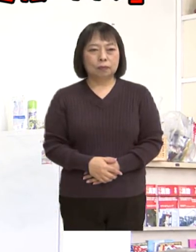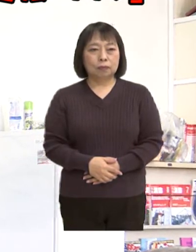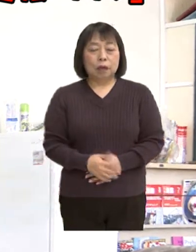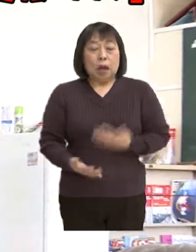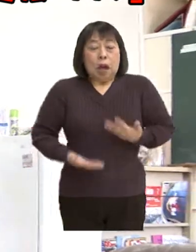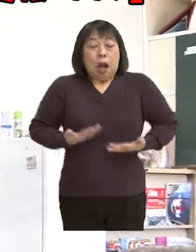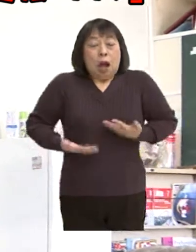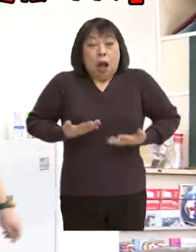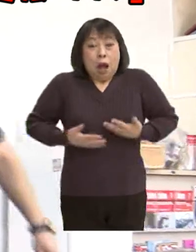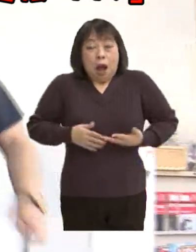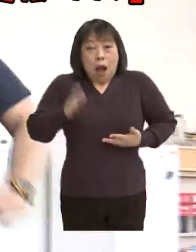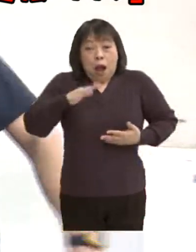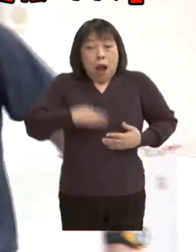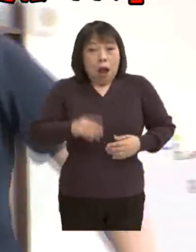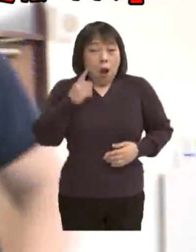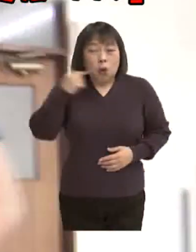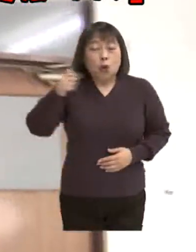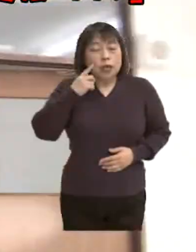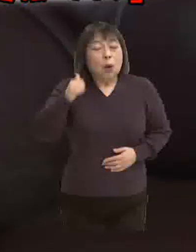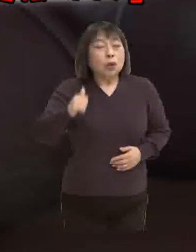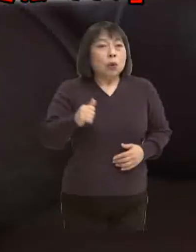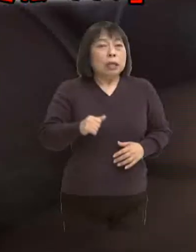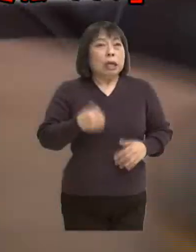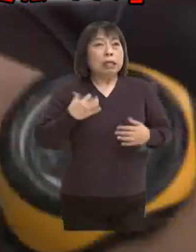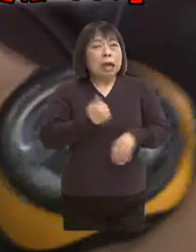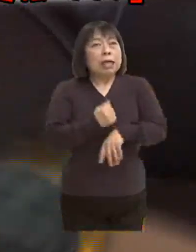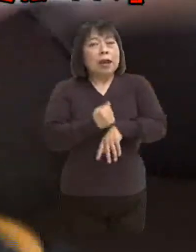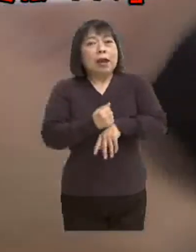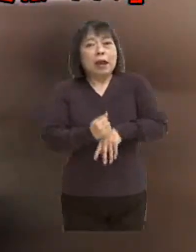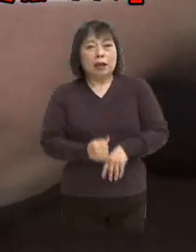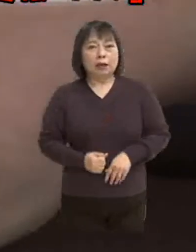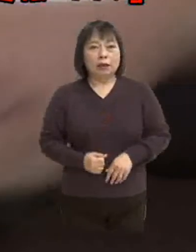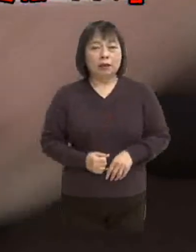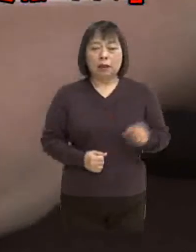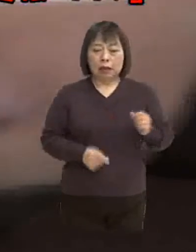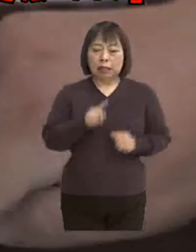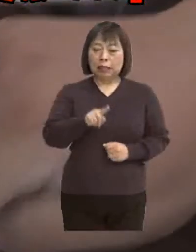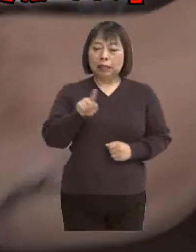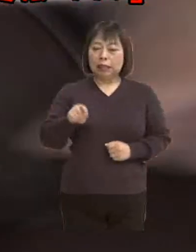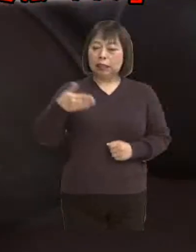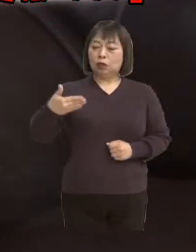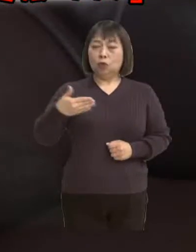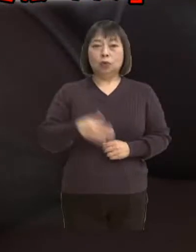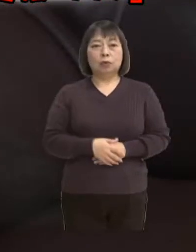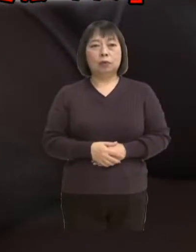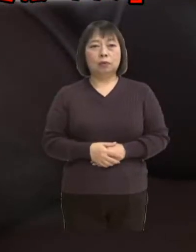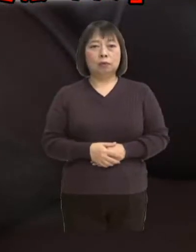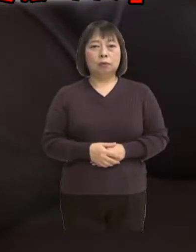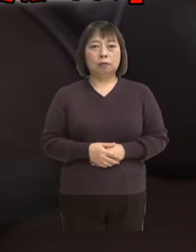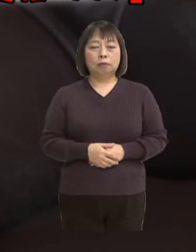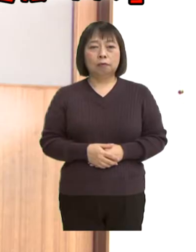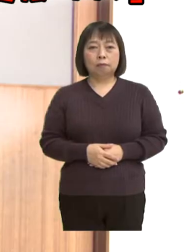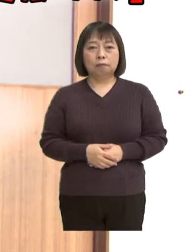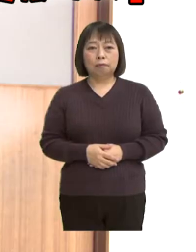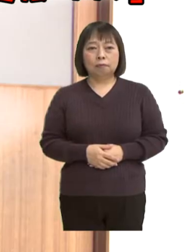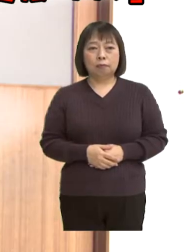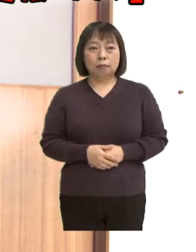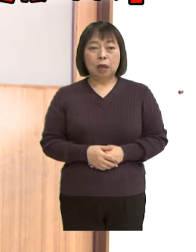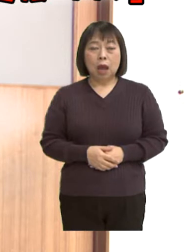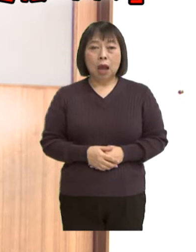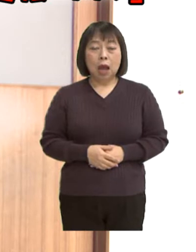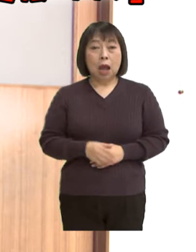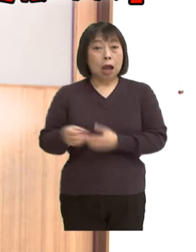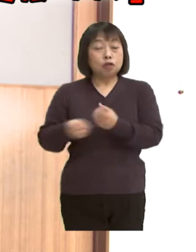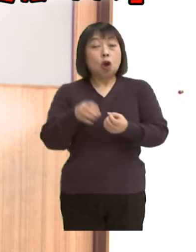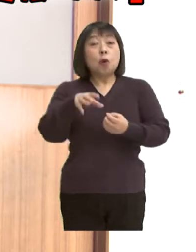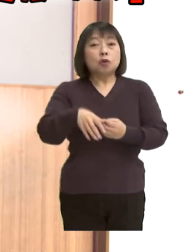あー、えらこちゃえらこちゃ、お父ちゃんがえらえらえらこちゃ。あ、119、あ、消